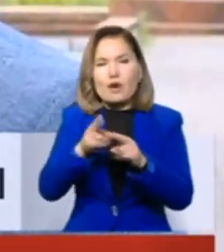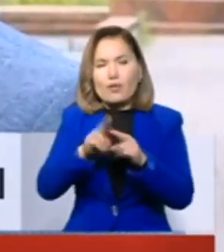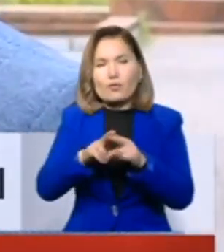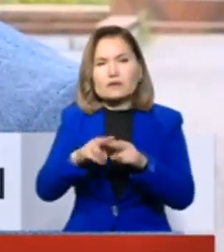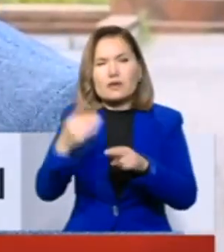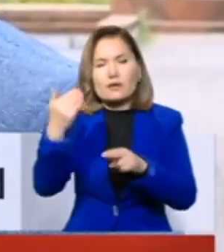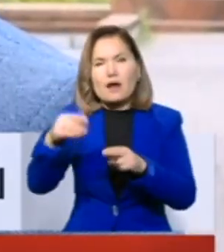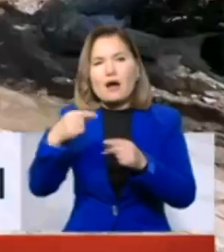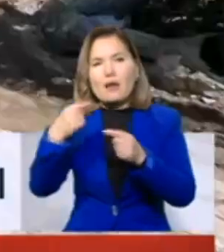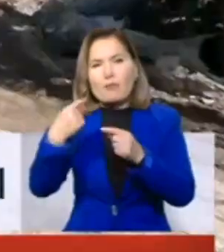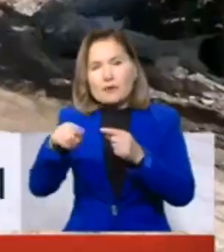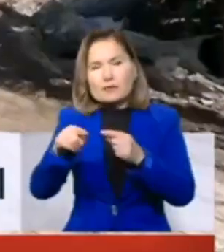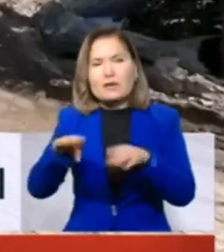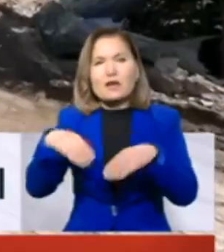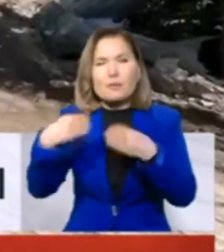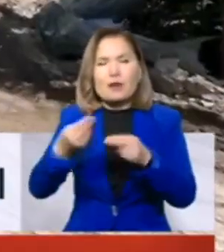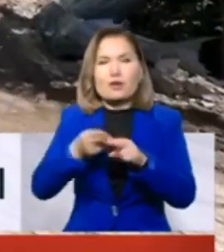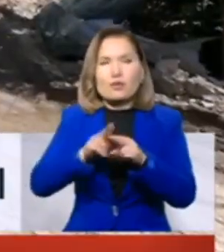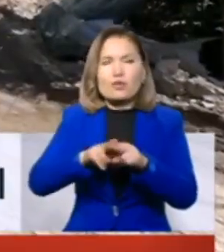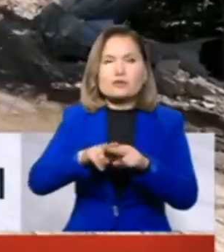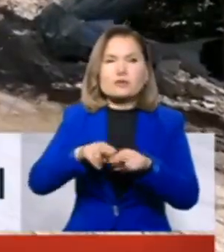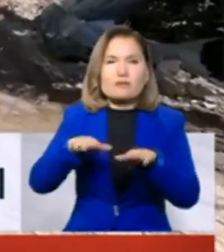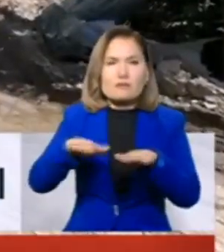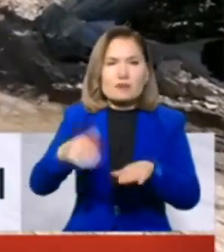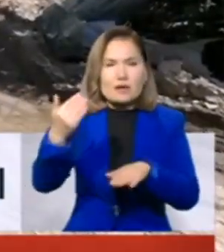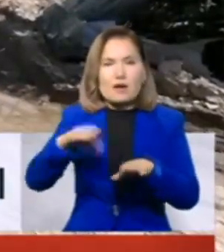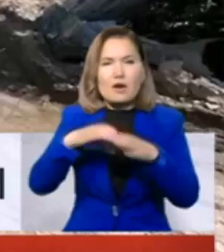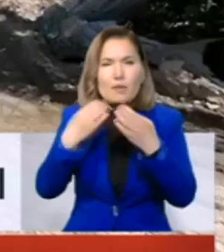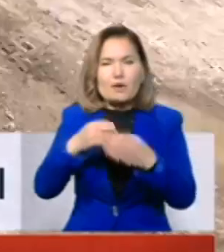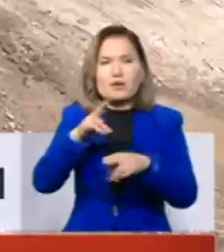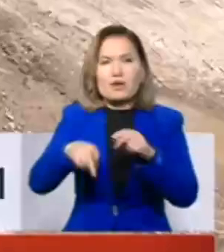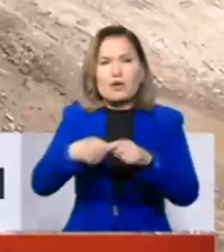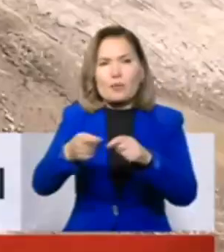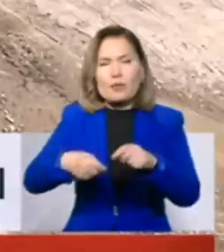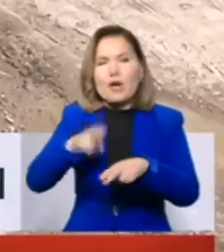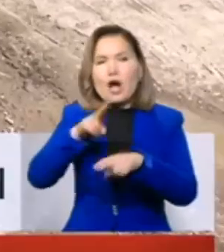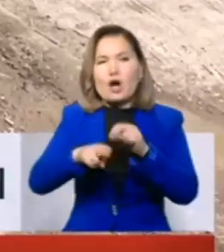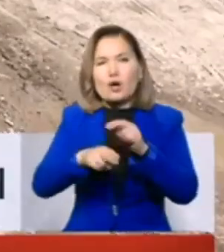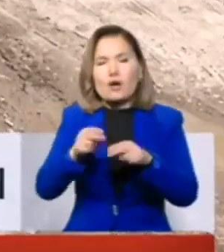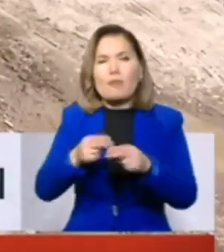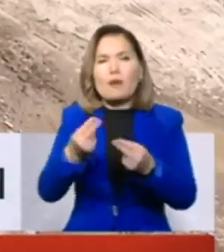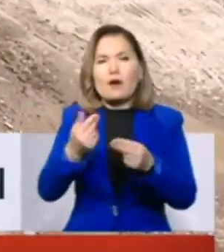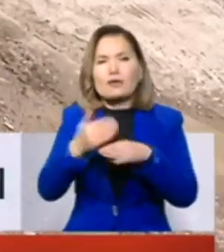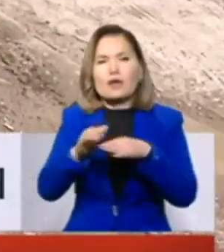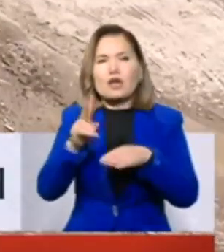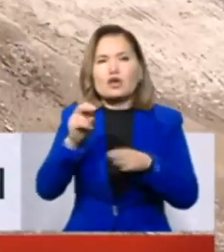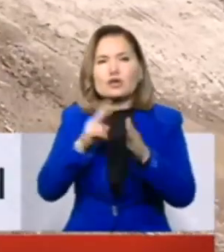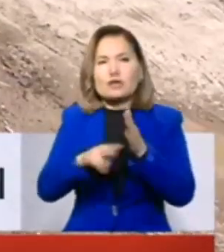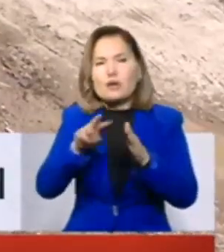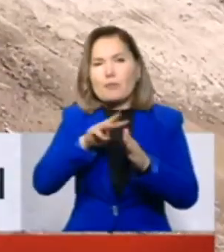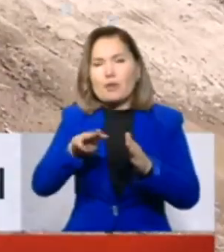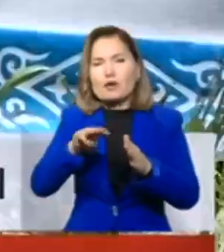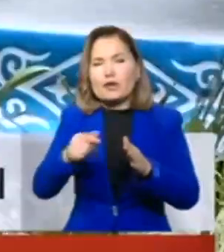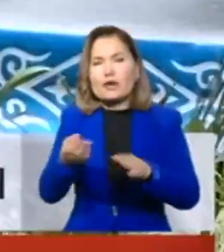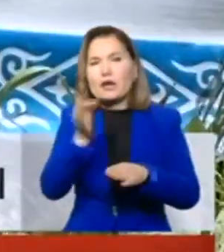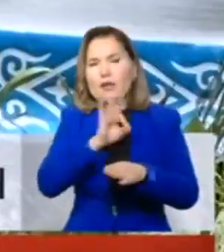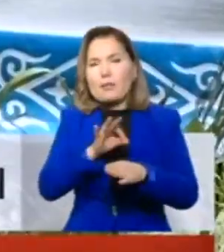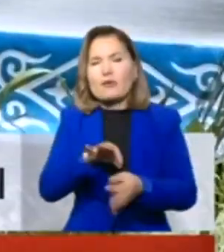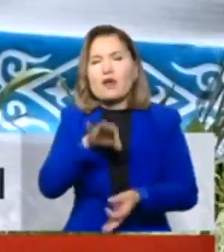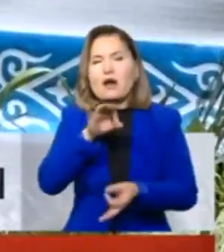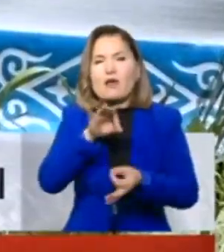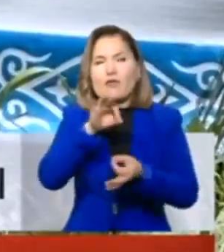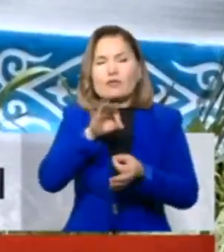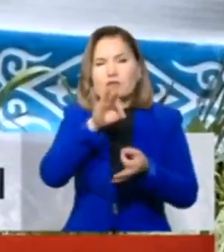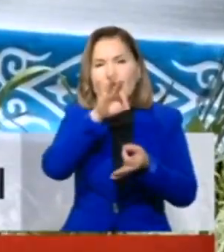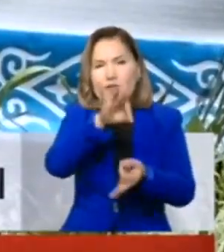тап-таза лоббизм жатыр. Әкімдік мердігер құрылысқа бөлінген қаржының 270 миллион теңгесін игеріп, тастап кеткенін